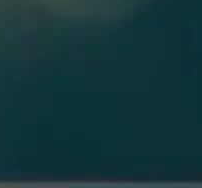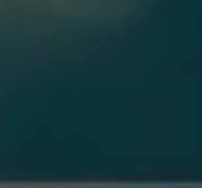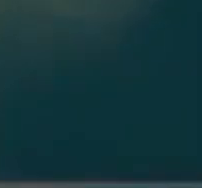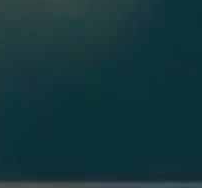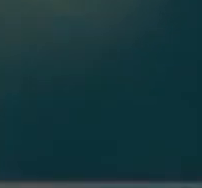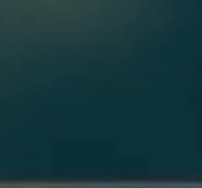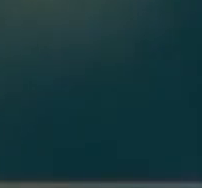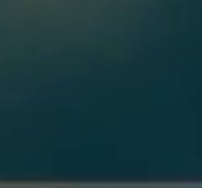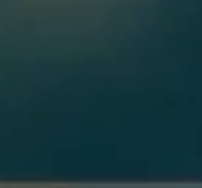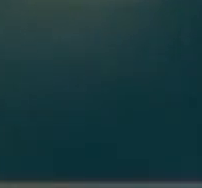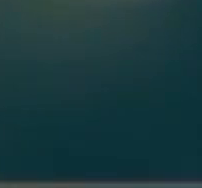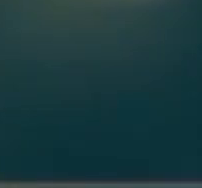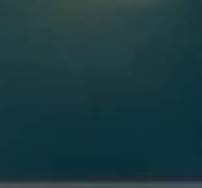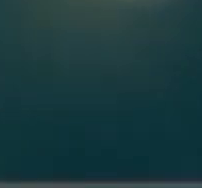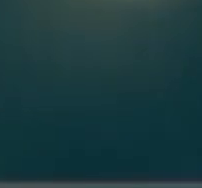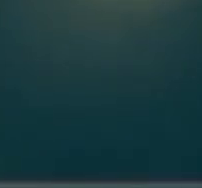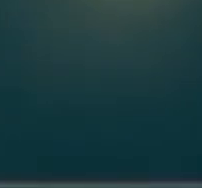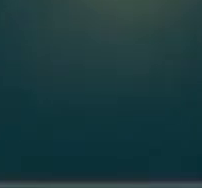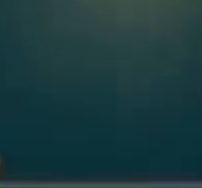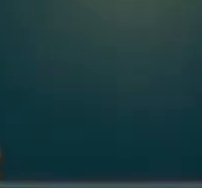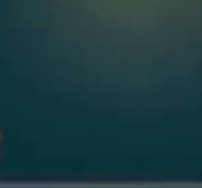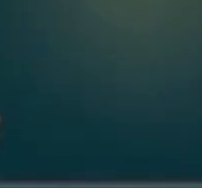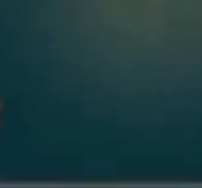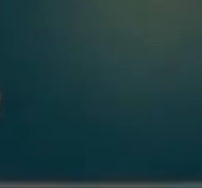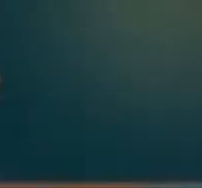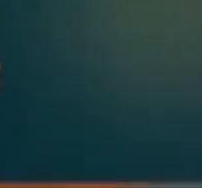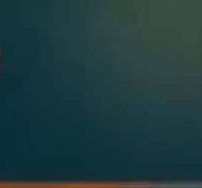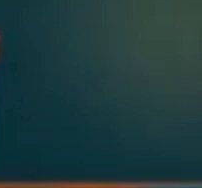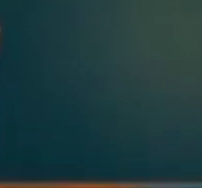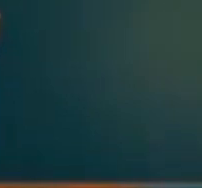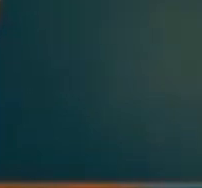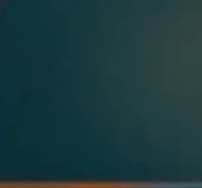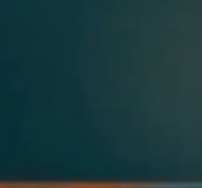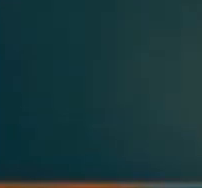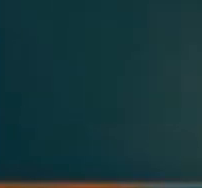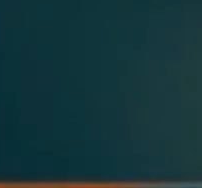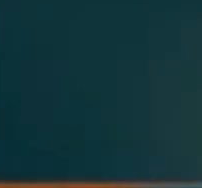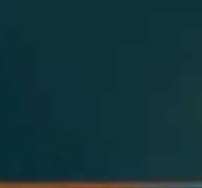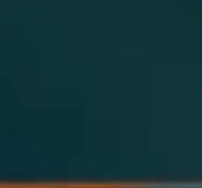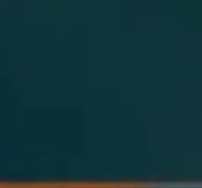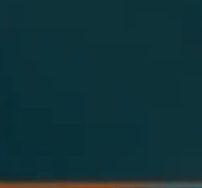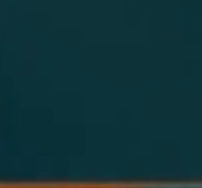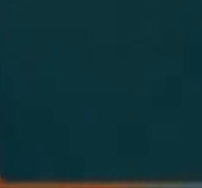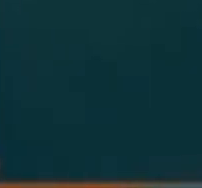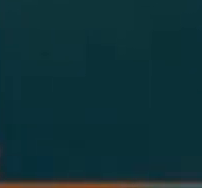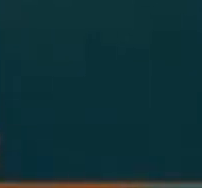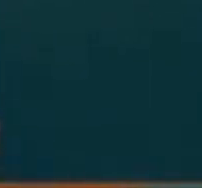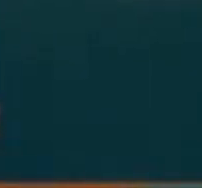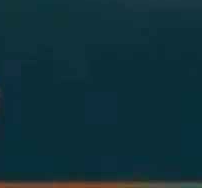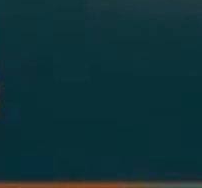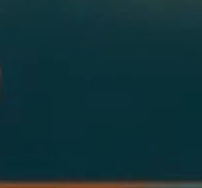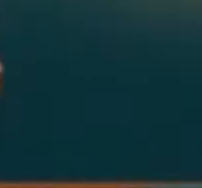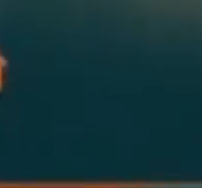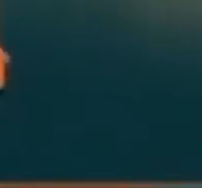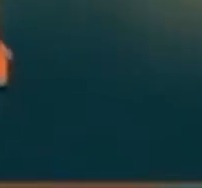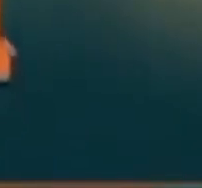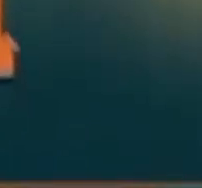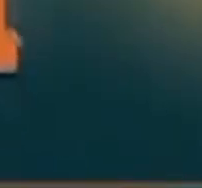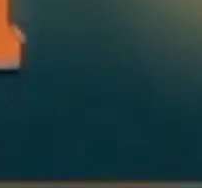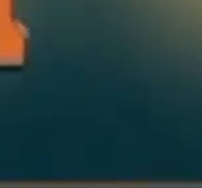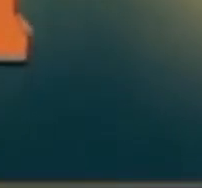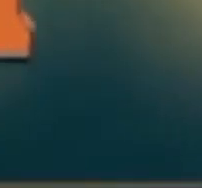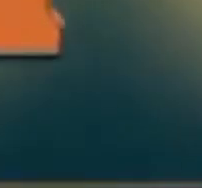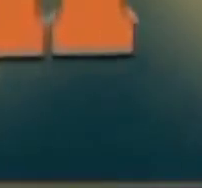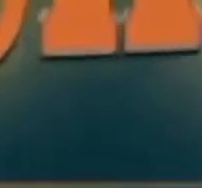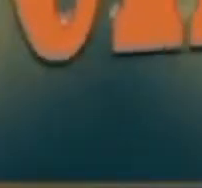and now from the Christian Bible Baptist Church studio your favorite noon Show